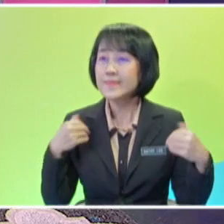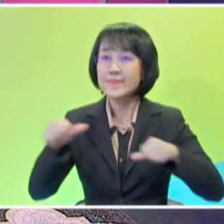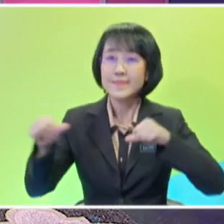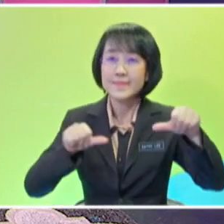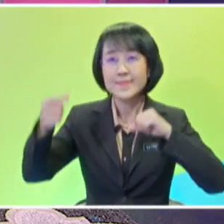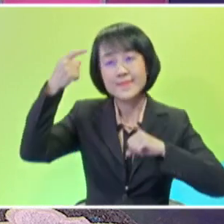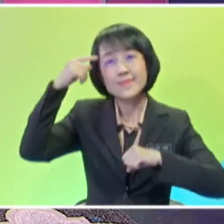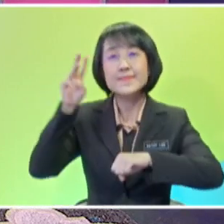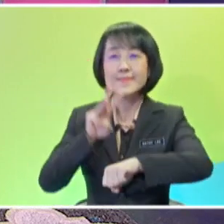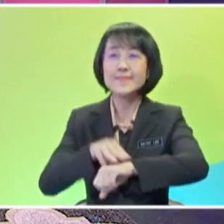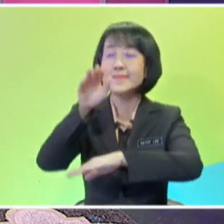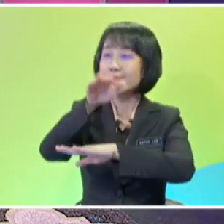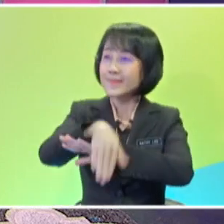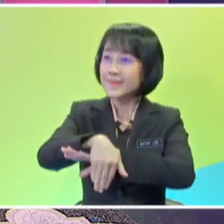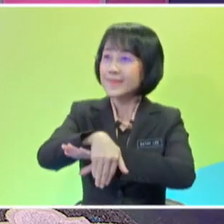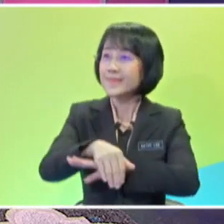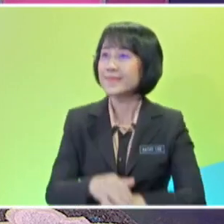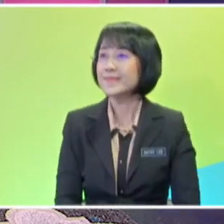waktu malam